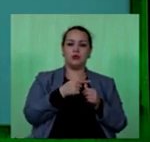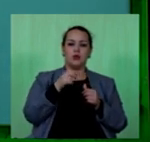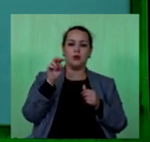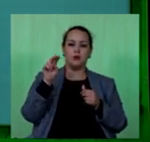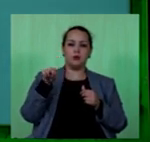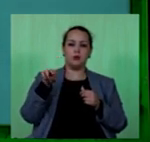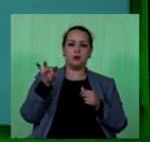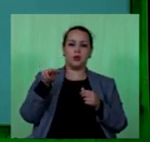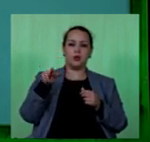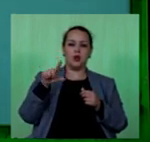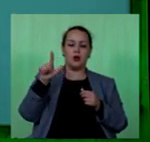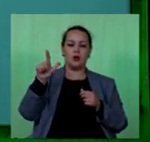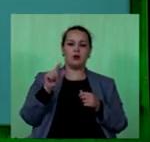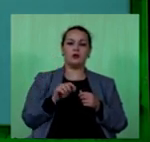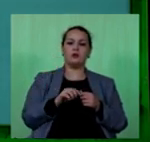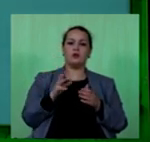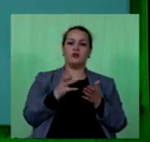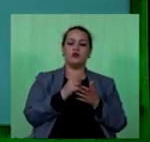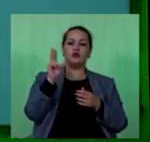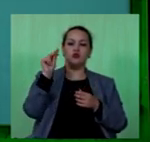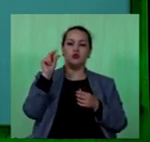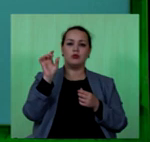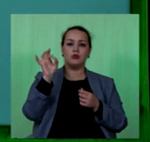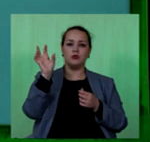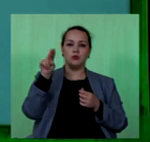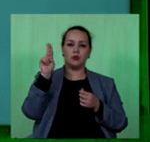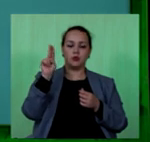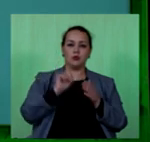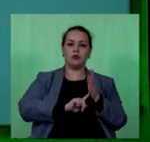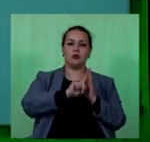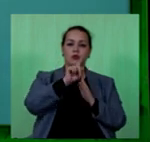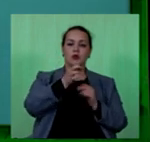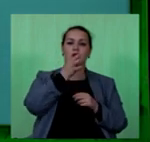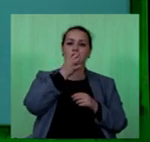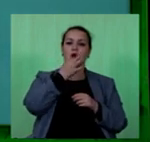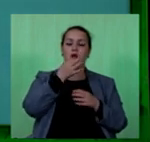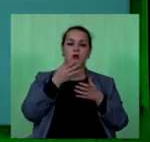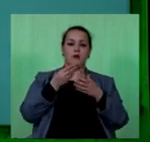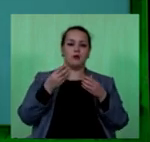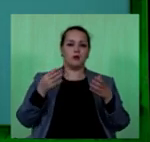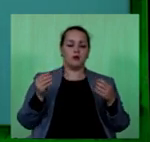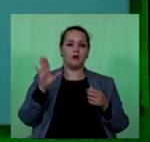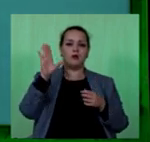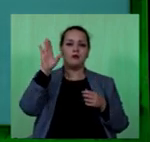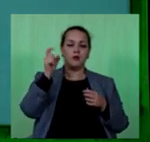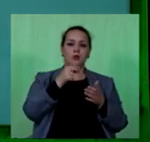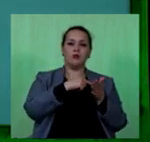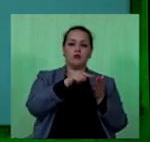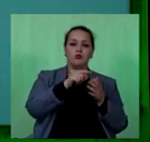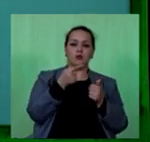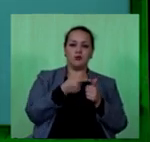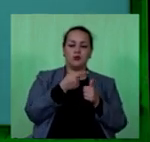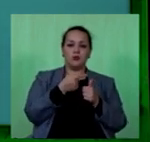определить у них число и рот и так наступила ранняя весна вы подчеркнули имя прилагательное